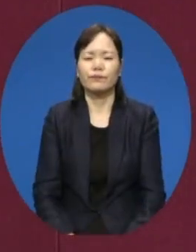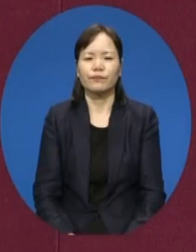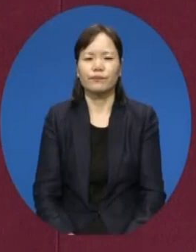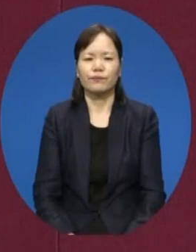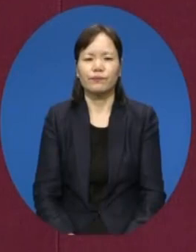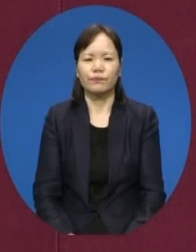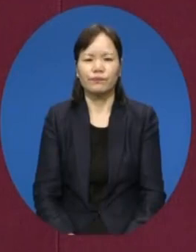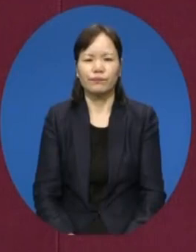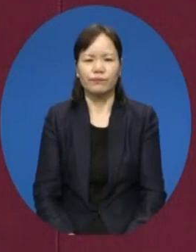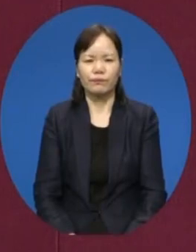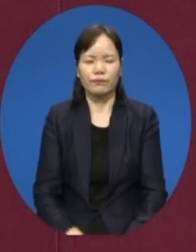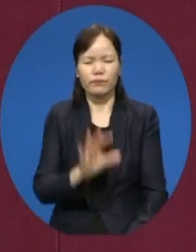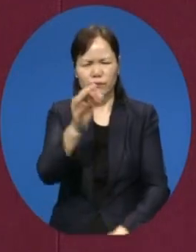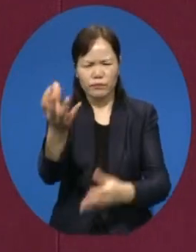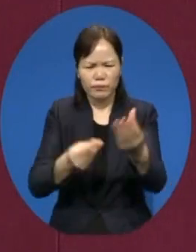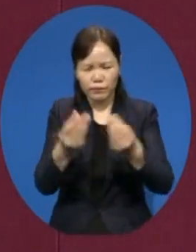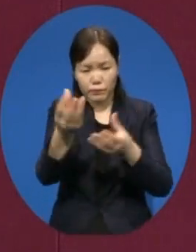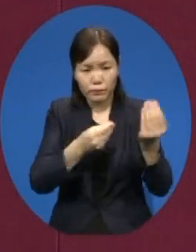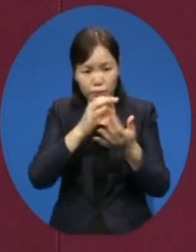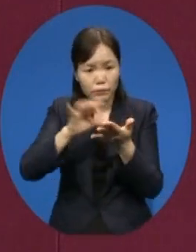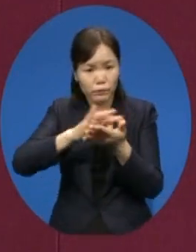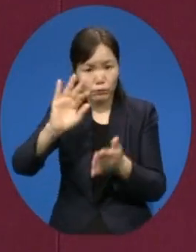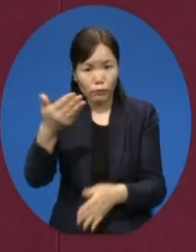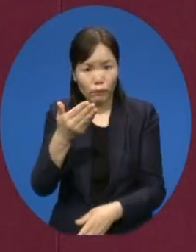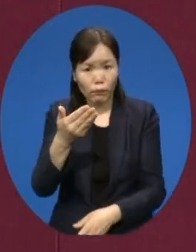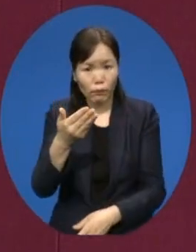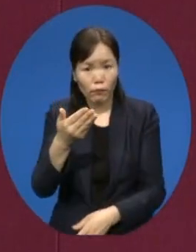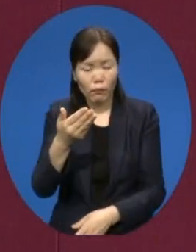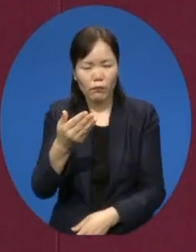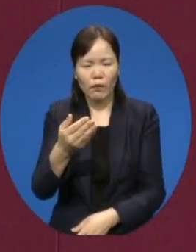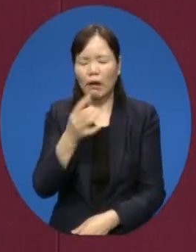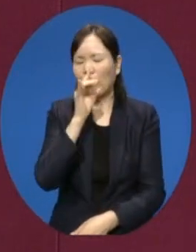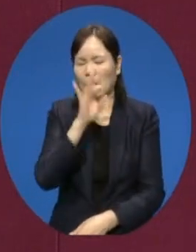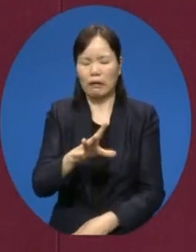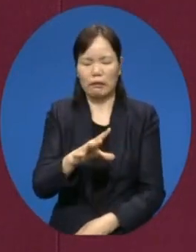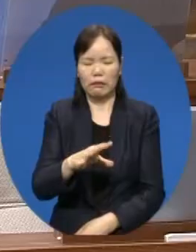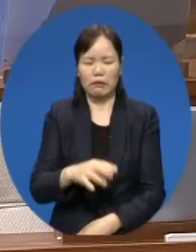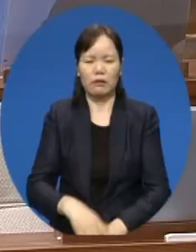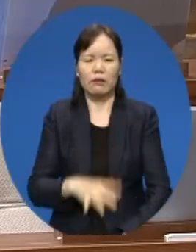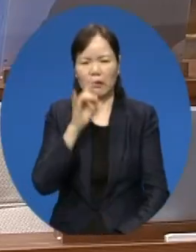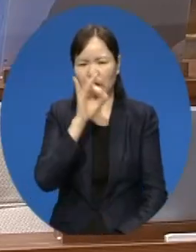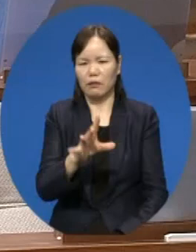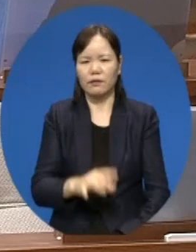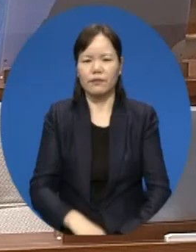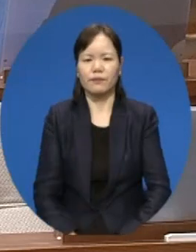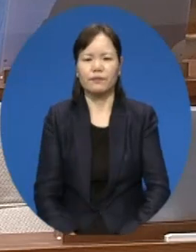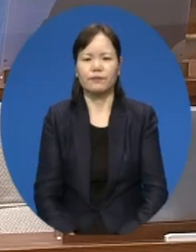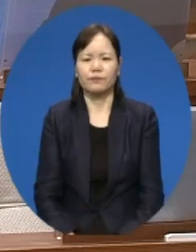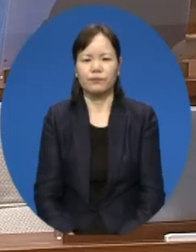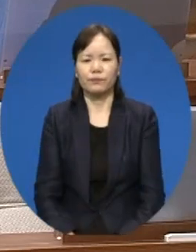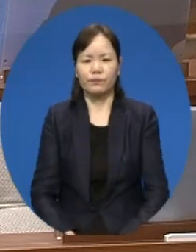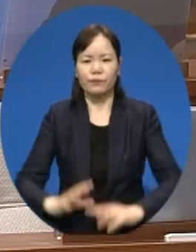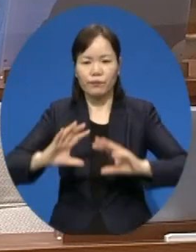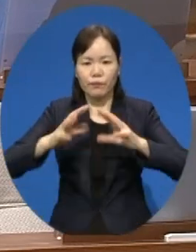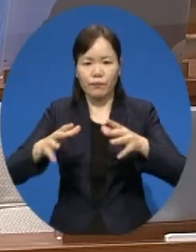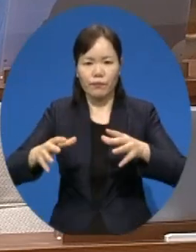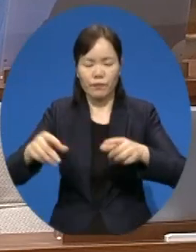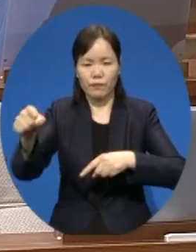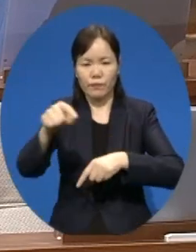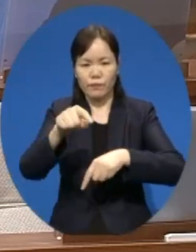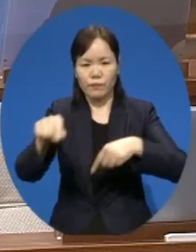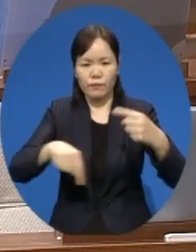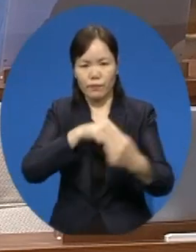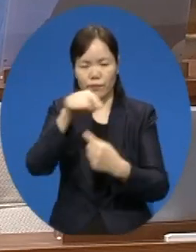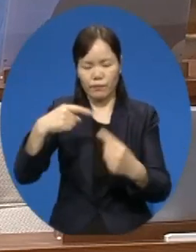이렇게 마구 빚내서 써도 된다고요? 천만에요. 틀렸습니다. 그러면 안 됩니다. 국가 경영을 책임진